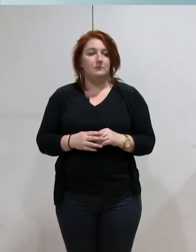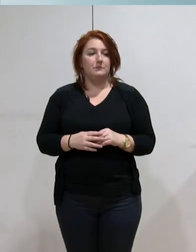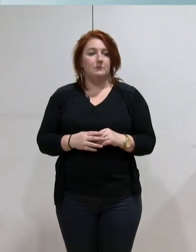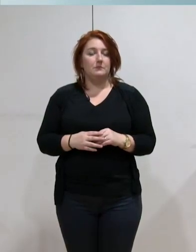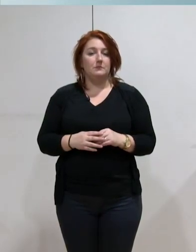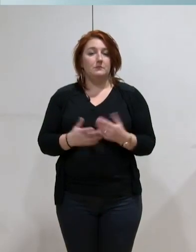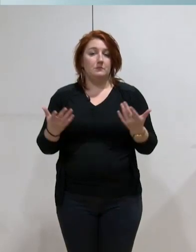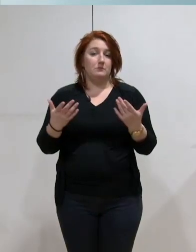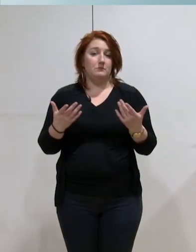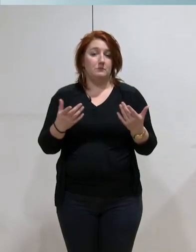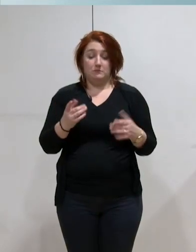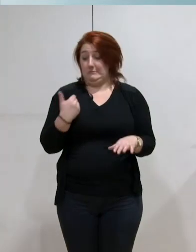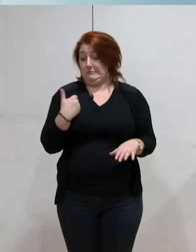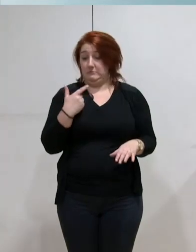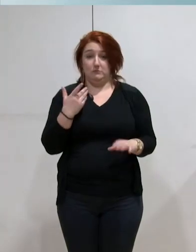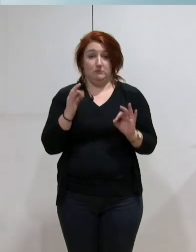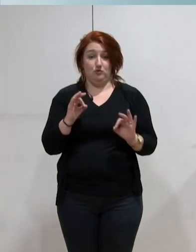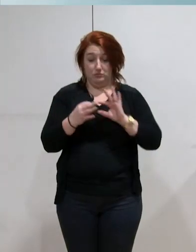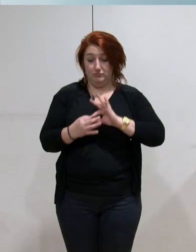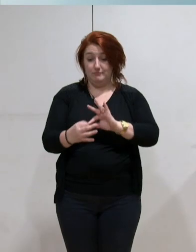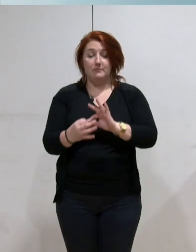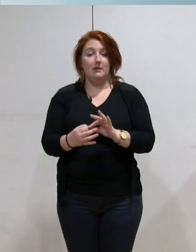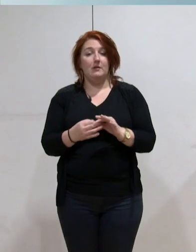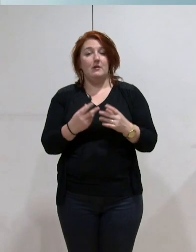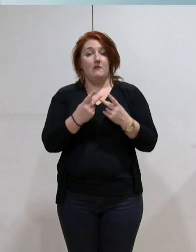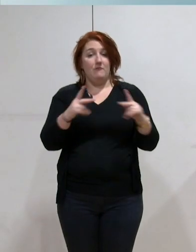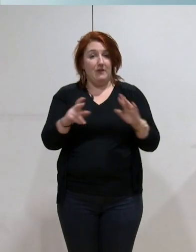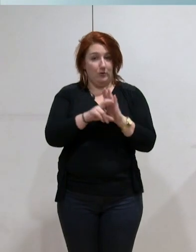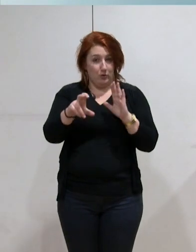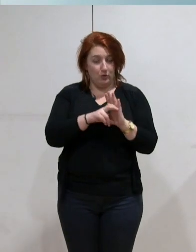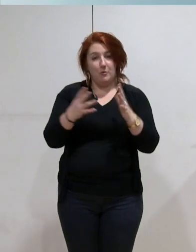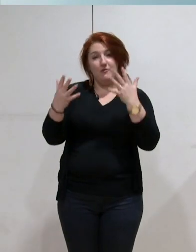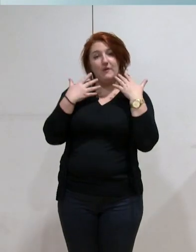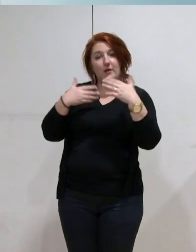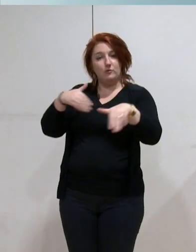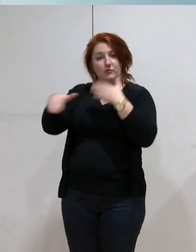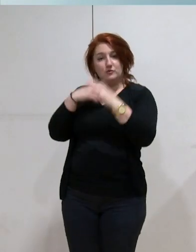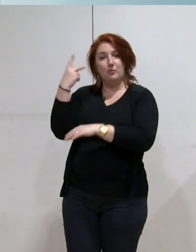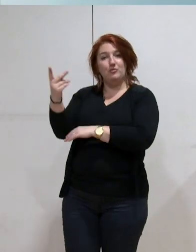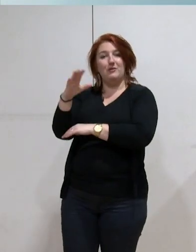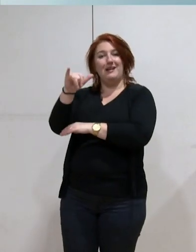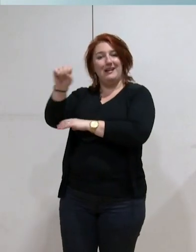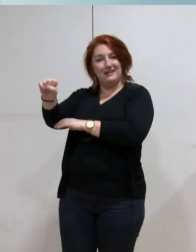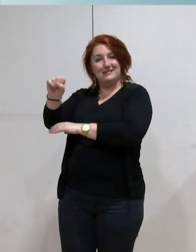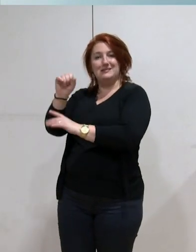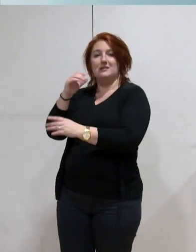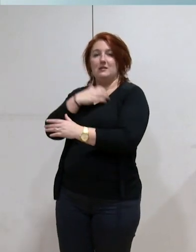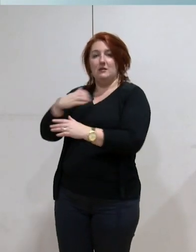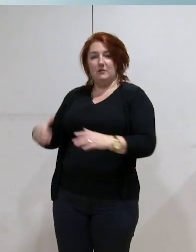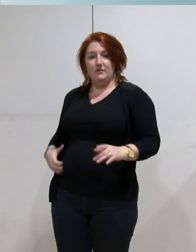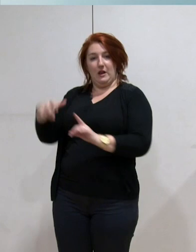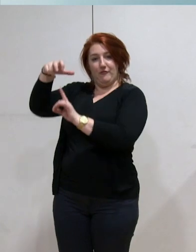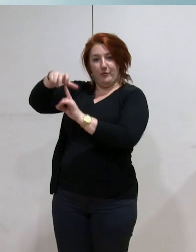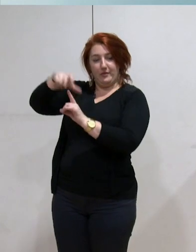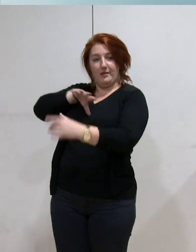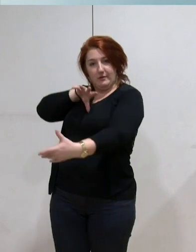pendant de celle qu'on a eu juste avant participation de la ville de Grenoble au frais de fonctionnement de la classe d'inclusion scolaire de la commune de fontaine